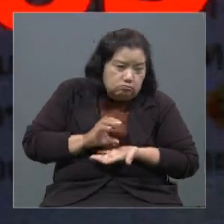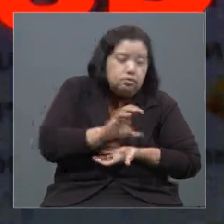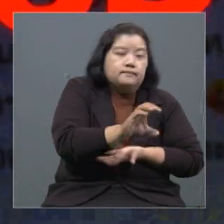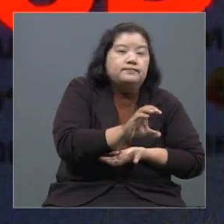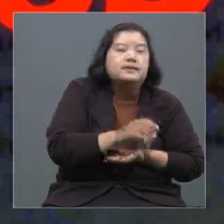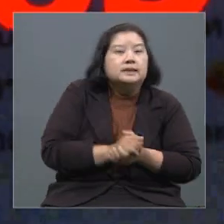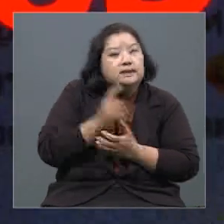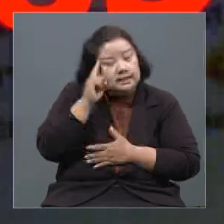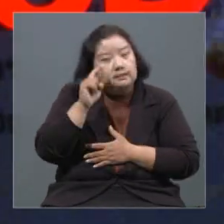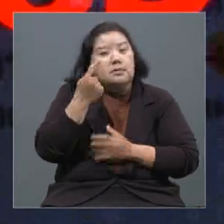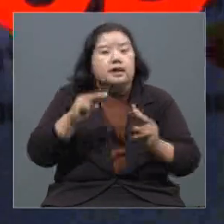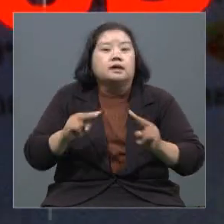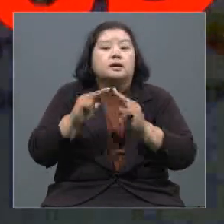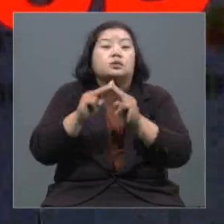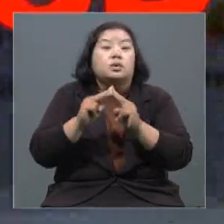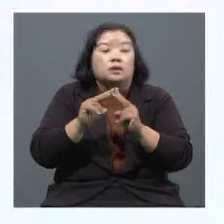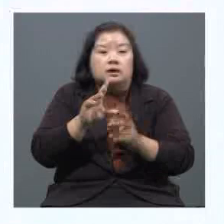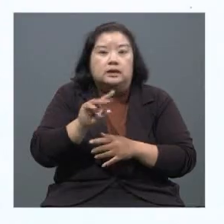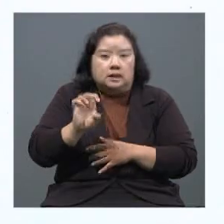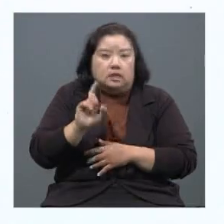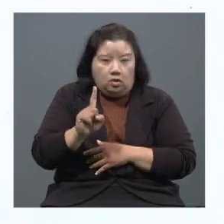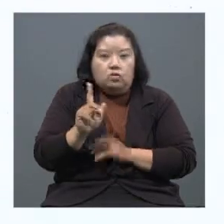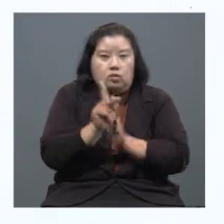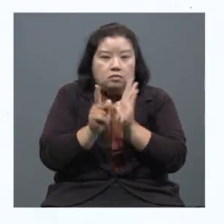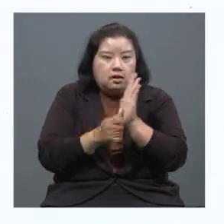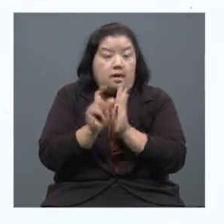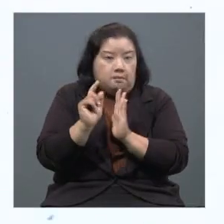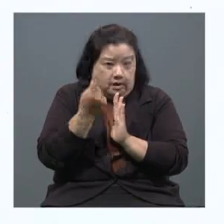deก็เลยจะไปแก้กฎหมายตรงนี้ให้ครับ